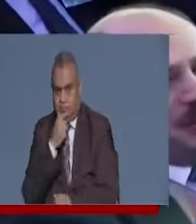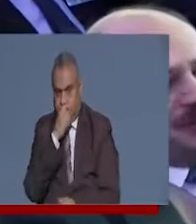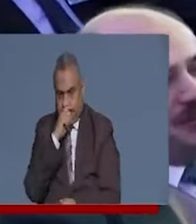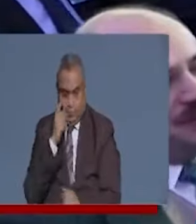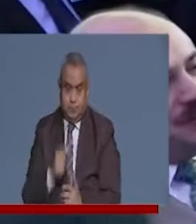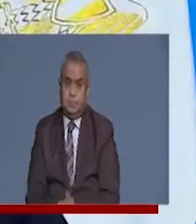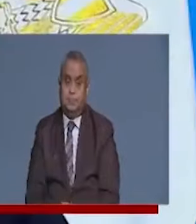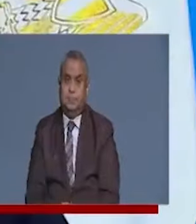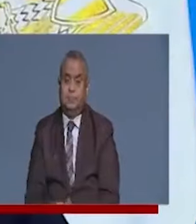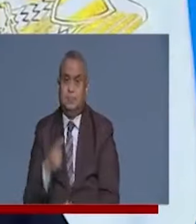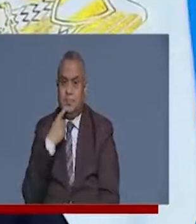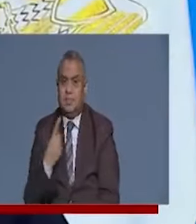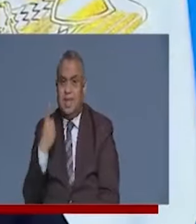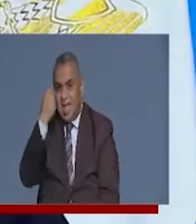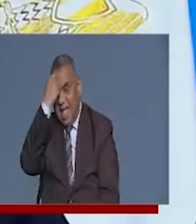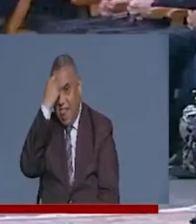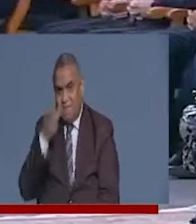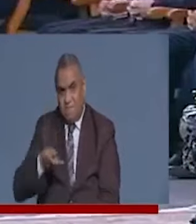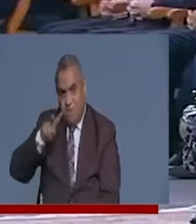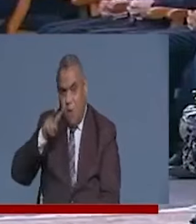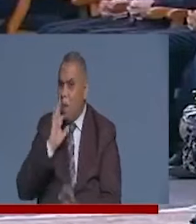طب والألف دول هنزودهم ولا ايه بقى؟